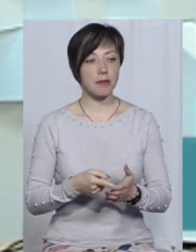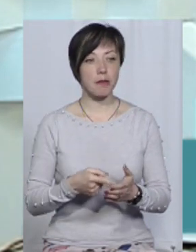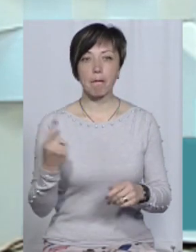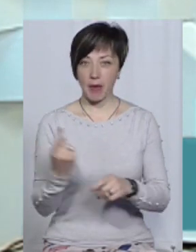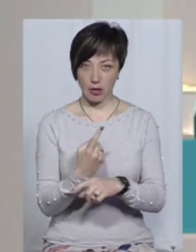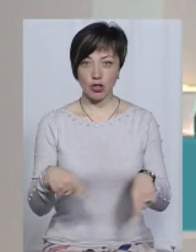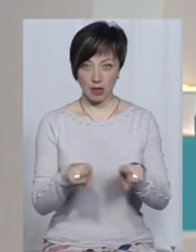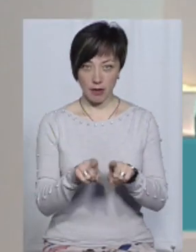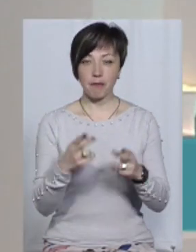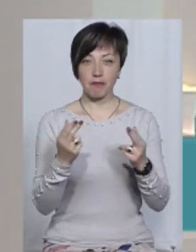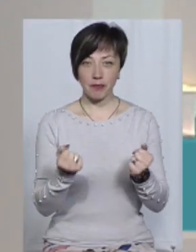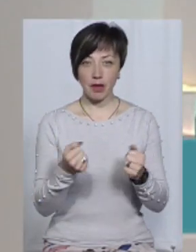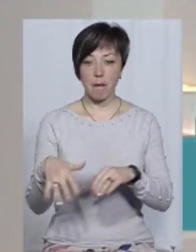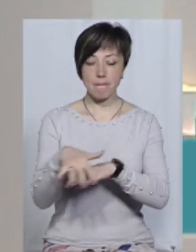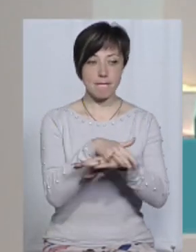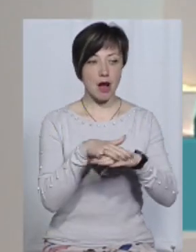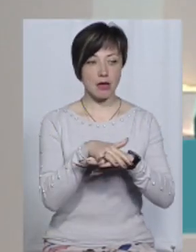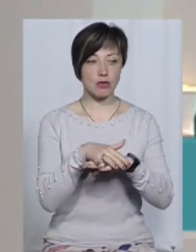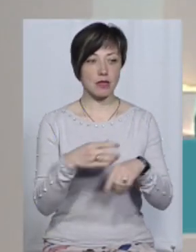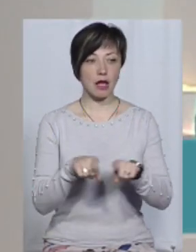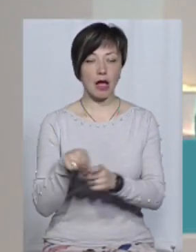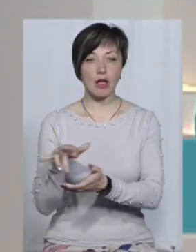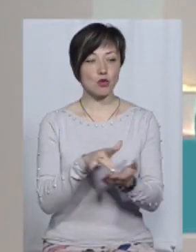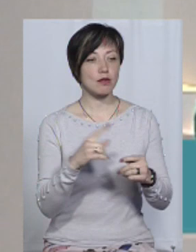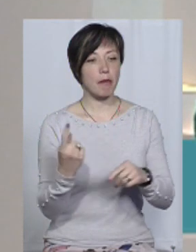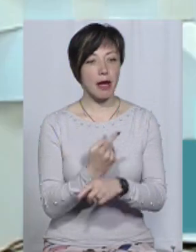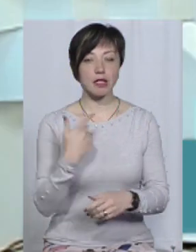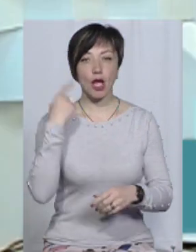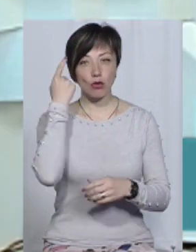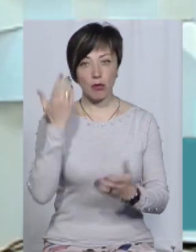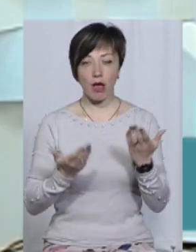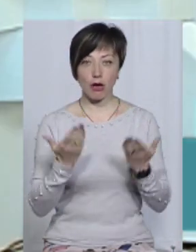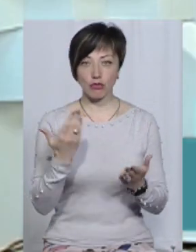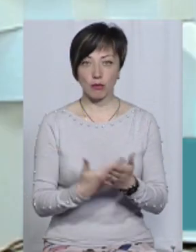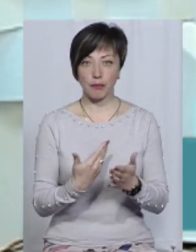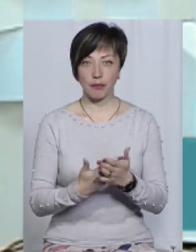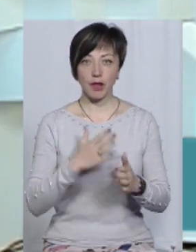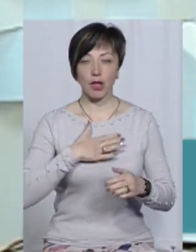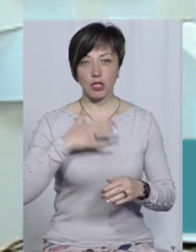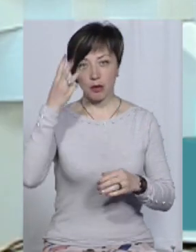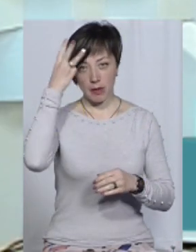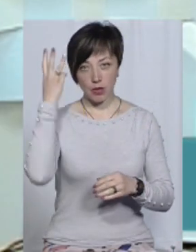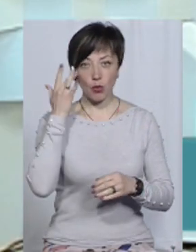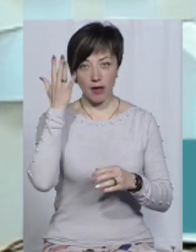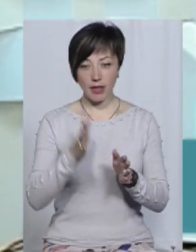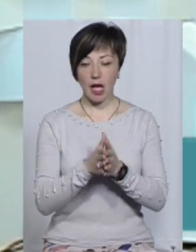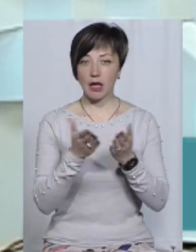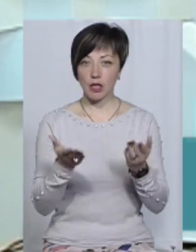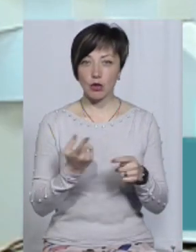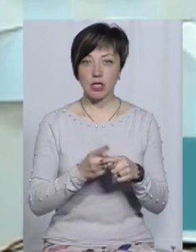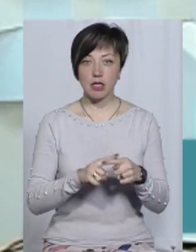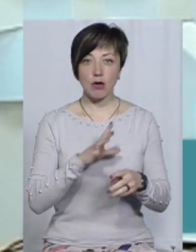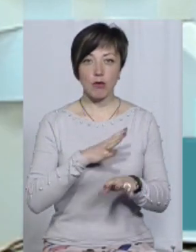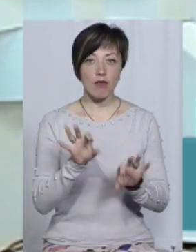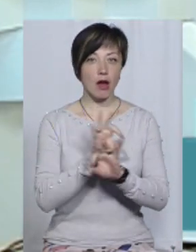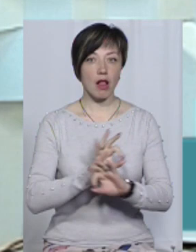Це вперше, так? Така масовість таких екскурсій вперше. Я думаю, що якщо взяти наш Хмельницький, виявити як книгу, то це